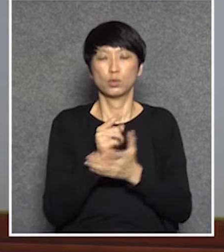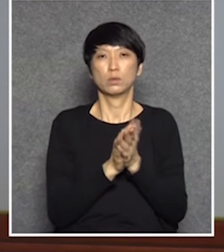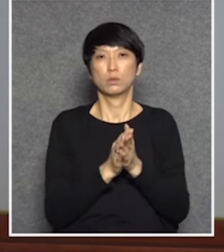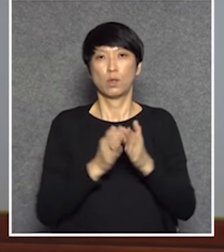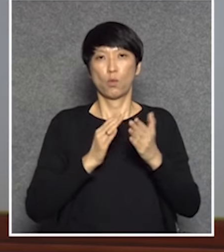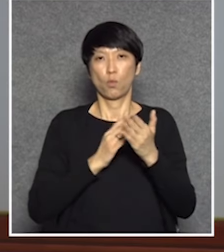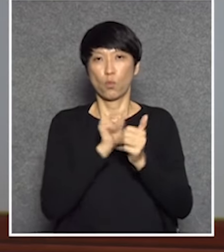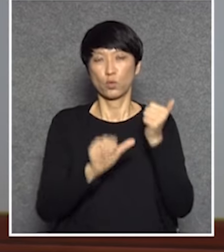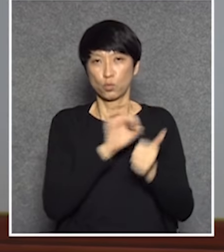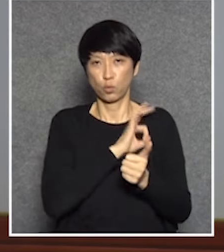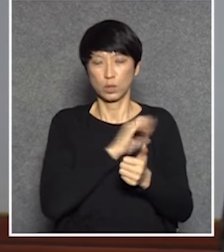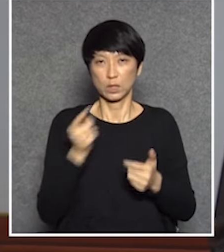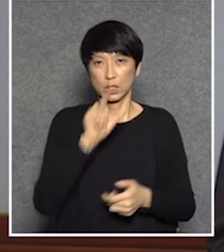啦。